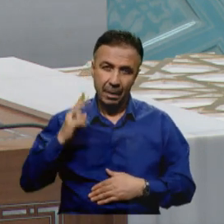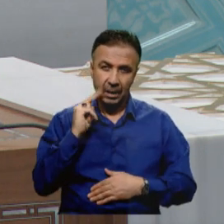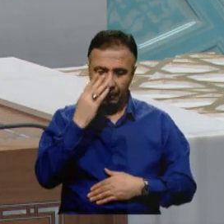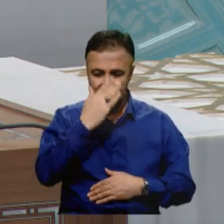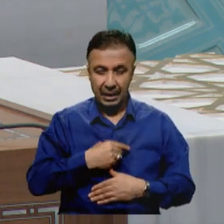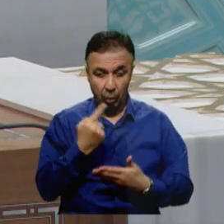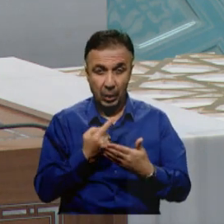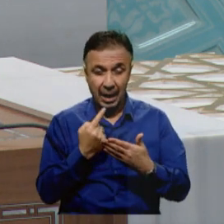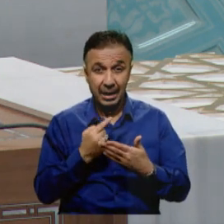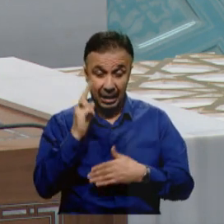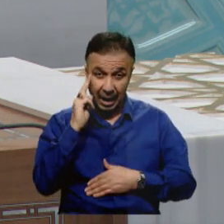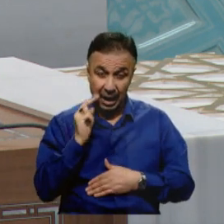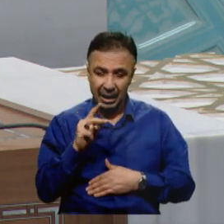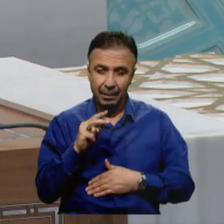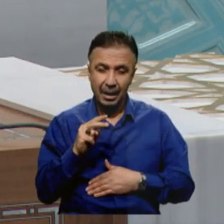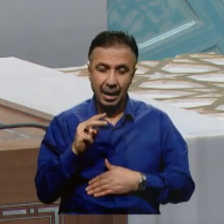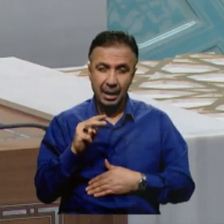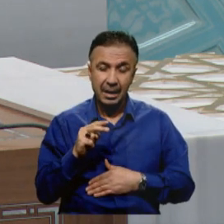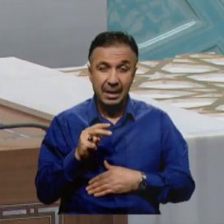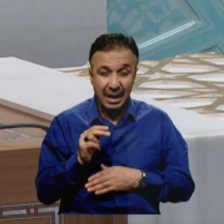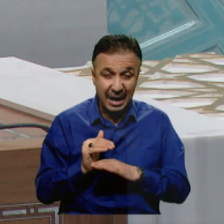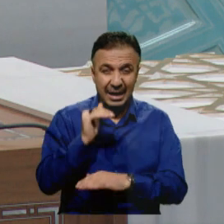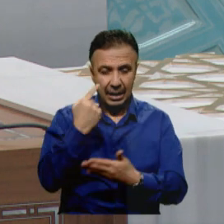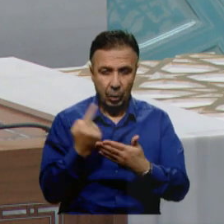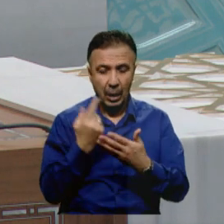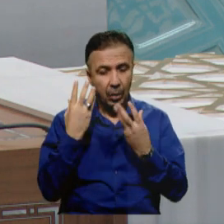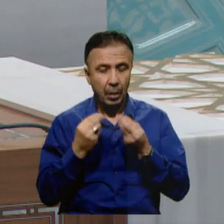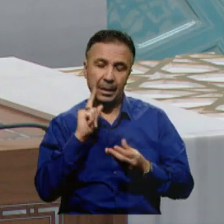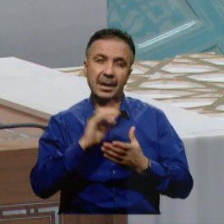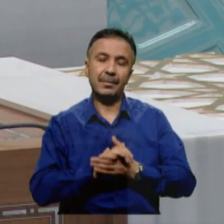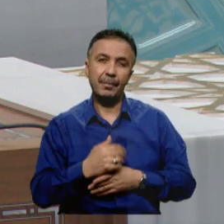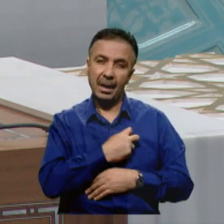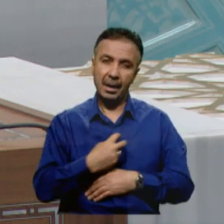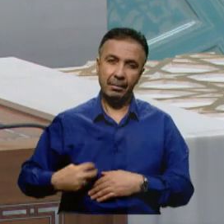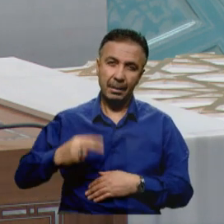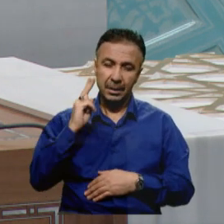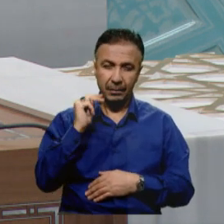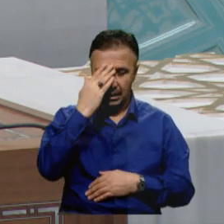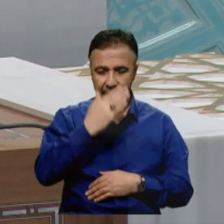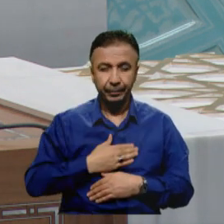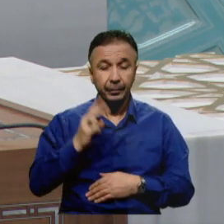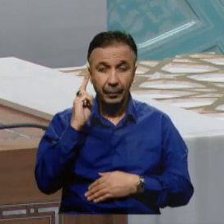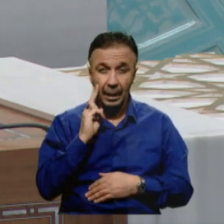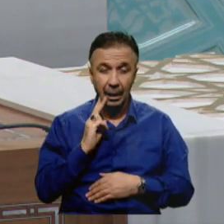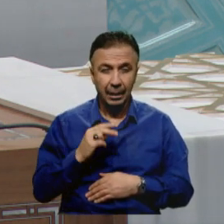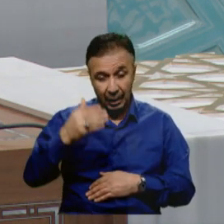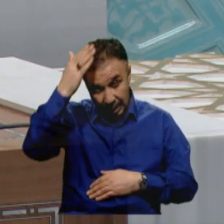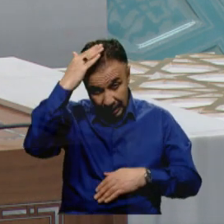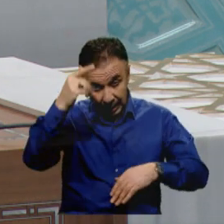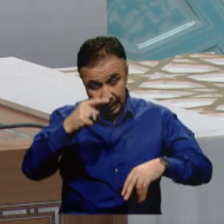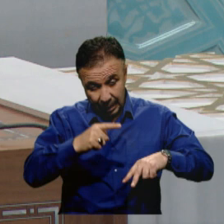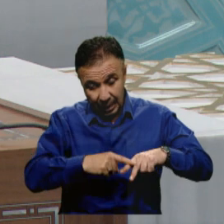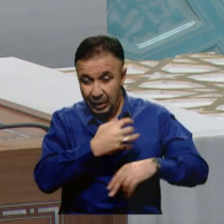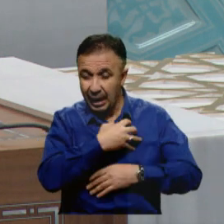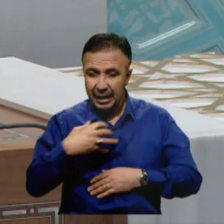ahlakıyla ahlaklanmaktır. Yaşayan Kur'an olmaktır. Efendimizin o ahlakını, Hazreti Ayşe annemizin